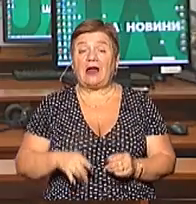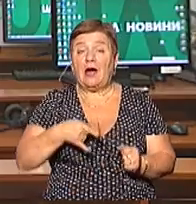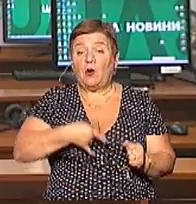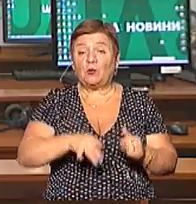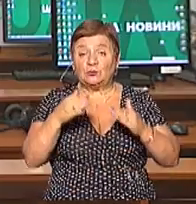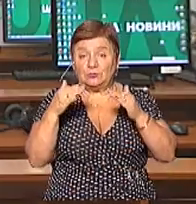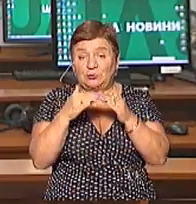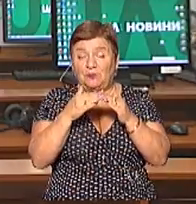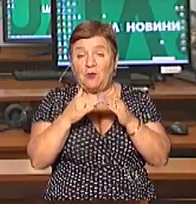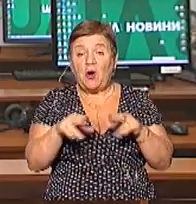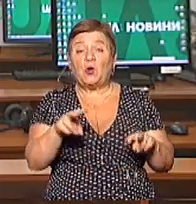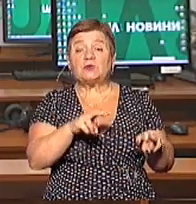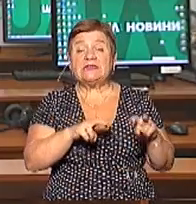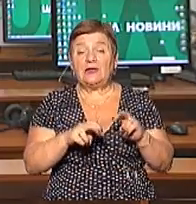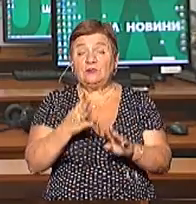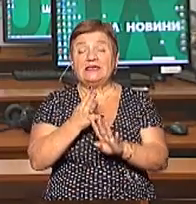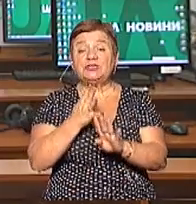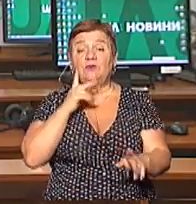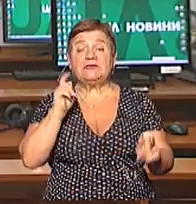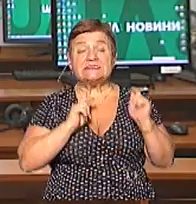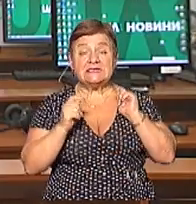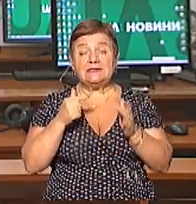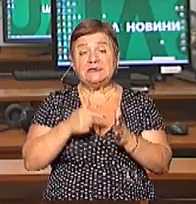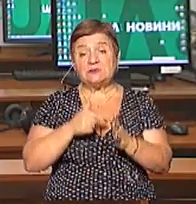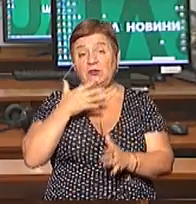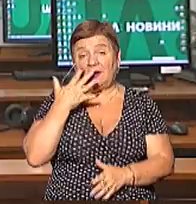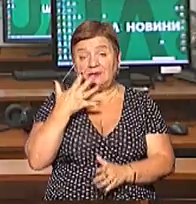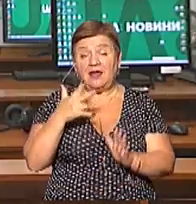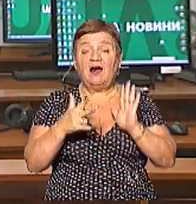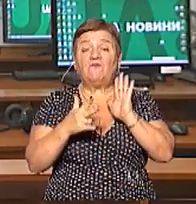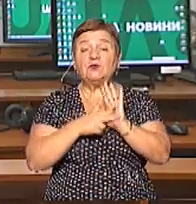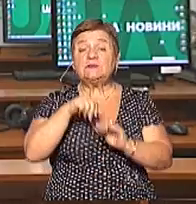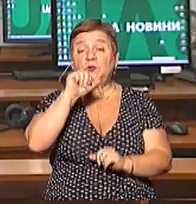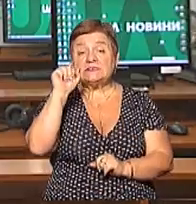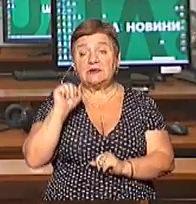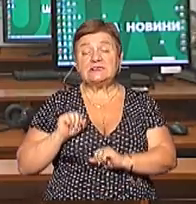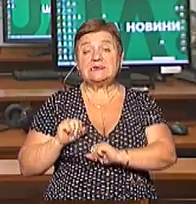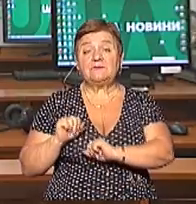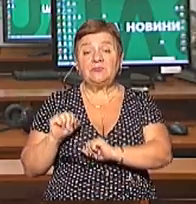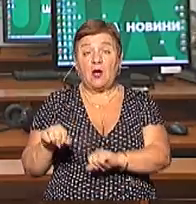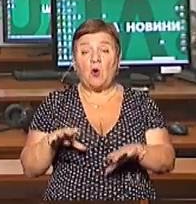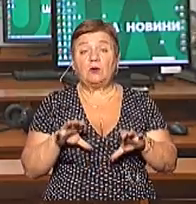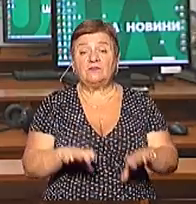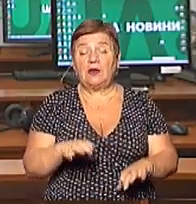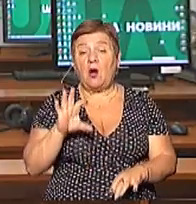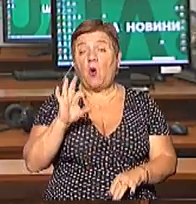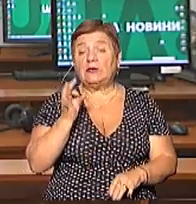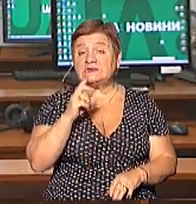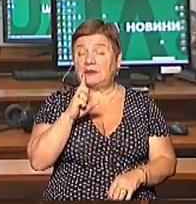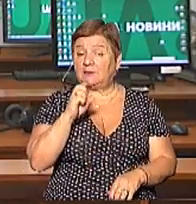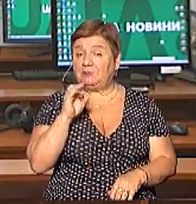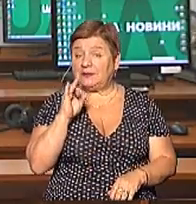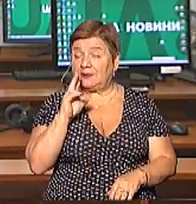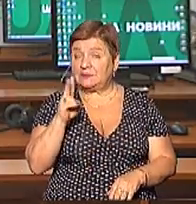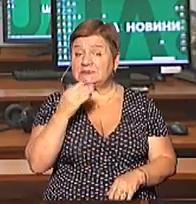будинку в Ужгороді розглянуть на черговій сесії міськради. Про це 8 серпня розказав заступник міського голови Олександр Білак.